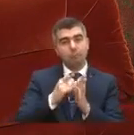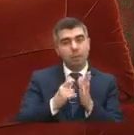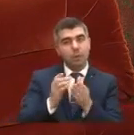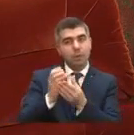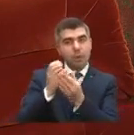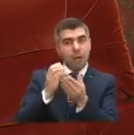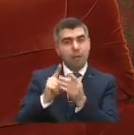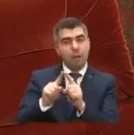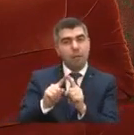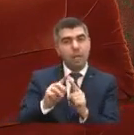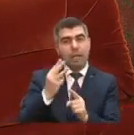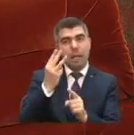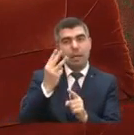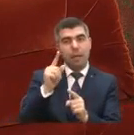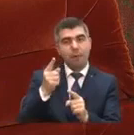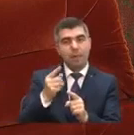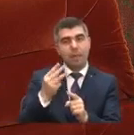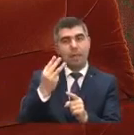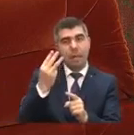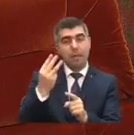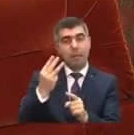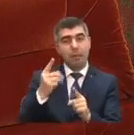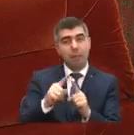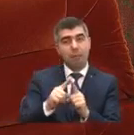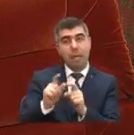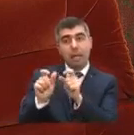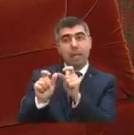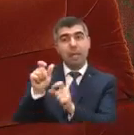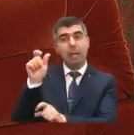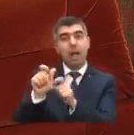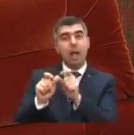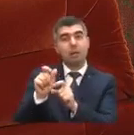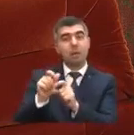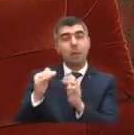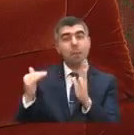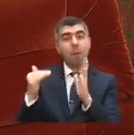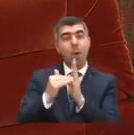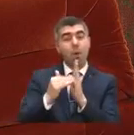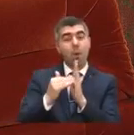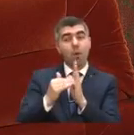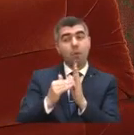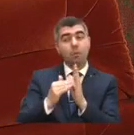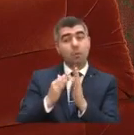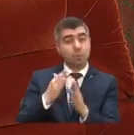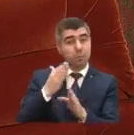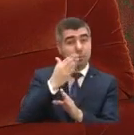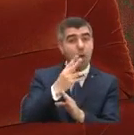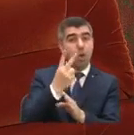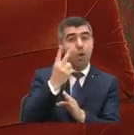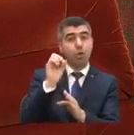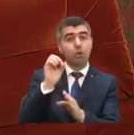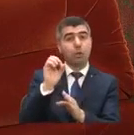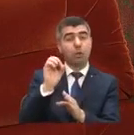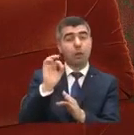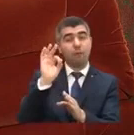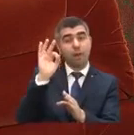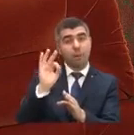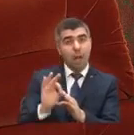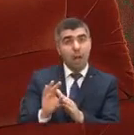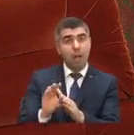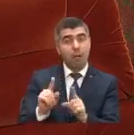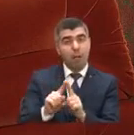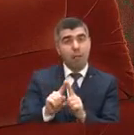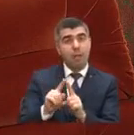عندها 3.3 مليون مرتفق سنويا اللي تيجيو، بمعنى اكثر من 20% ديال البالغين في المغرب تيجيو